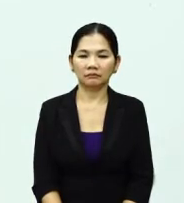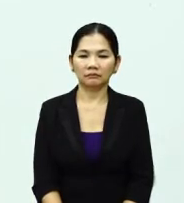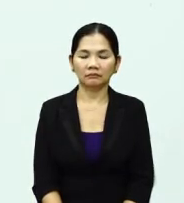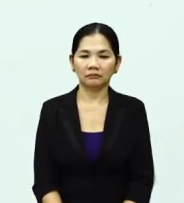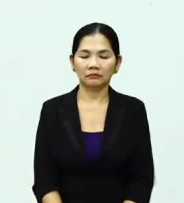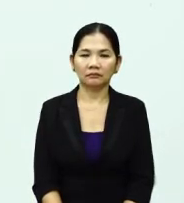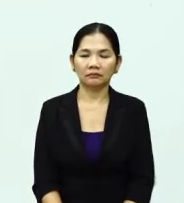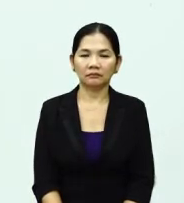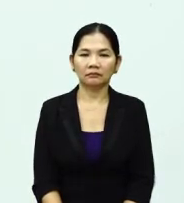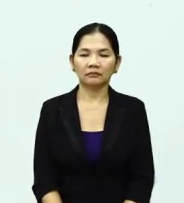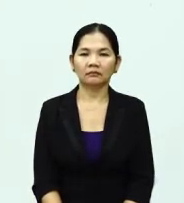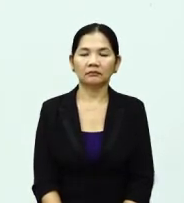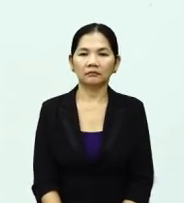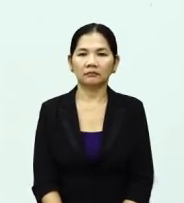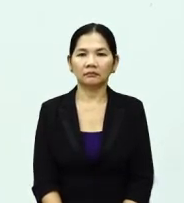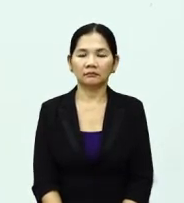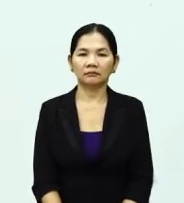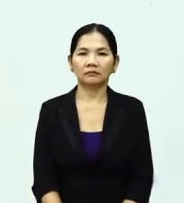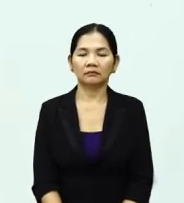Nước trìa nó ngay tới con.